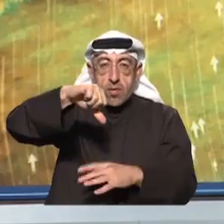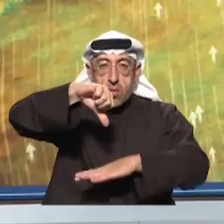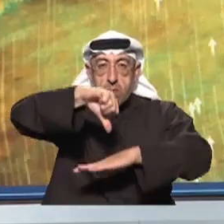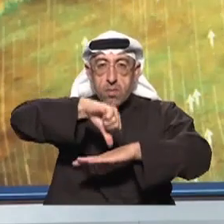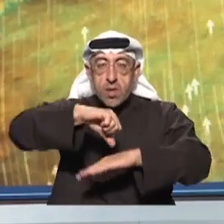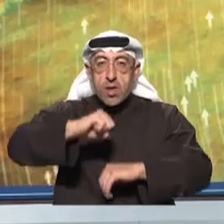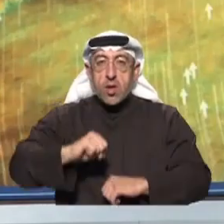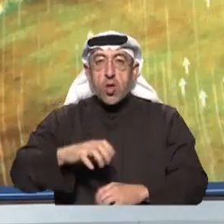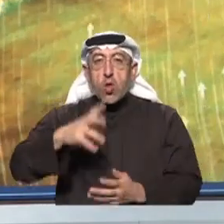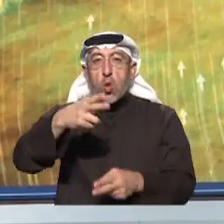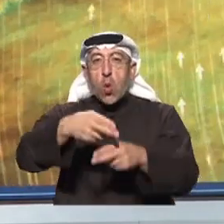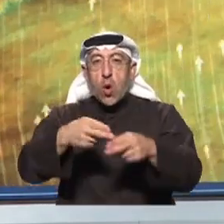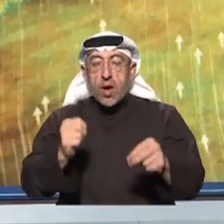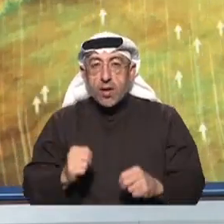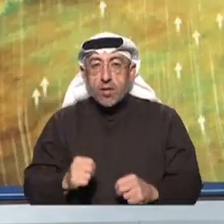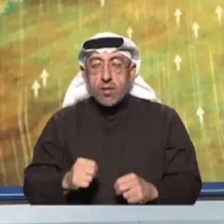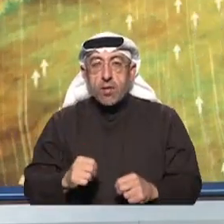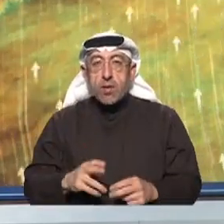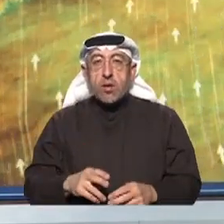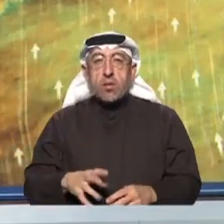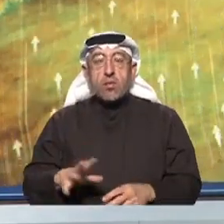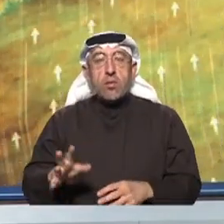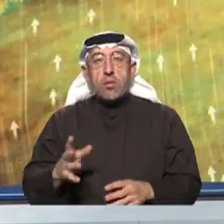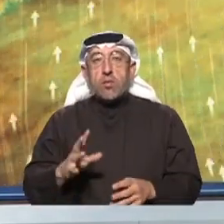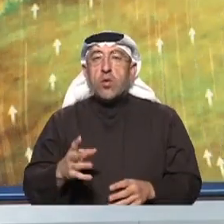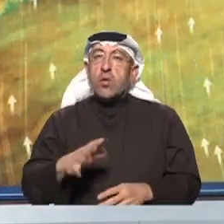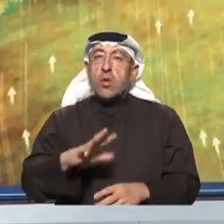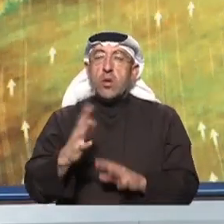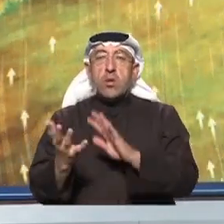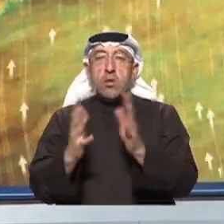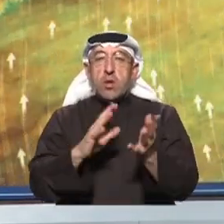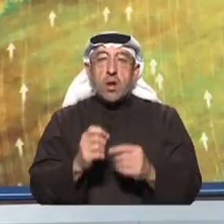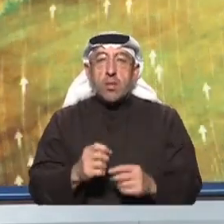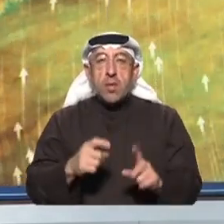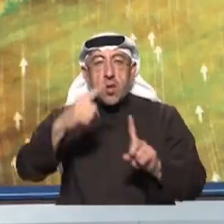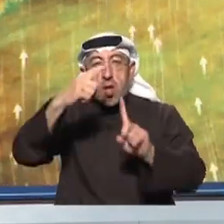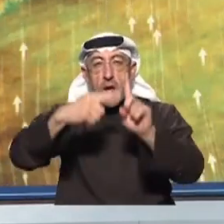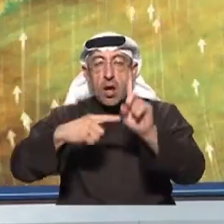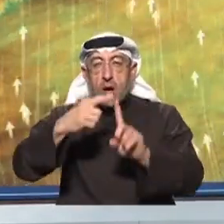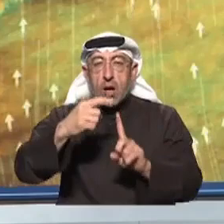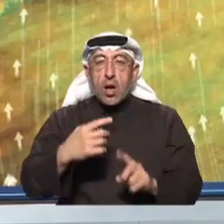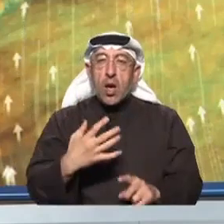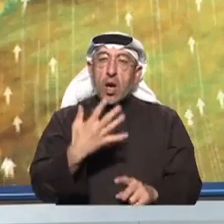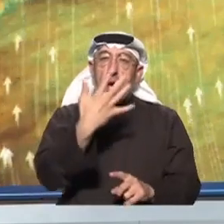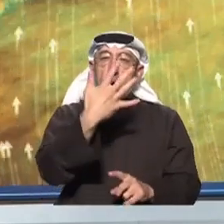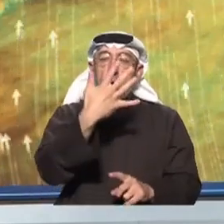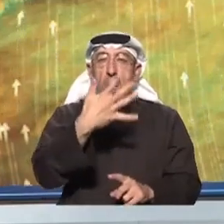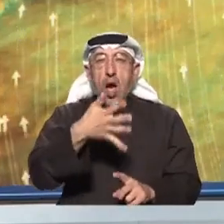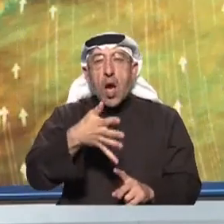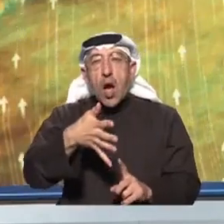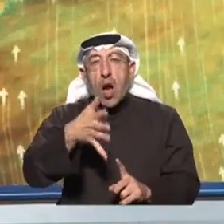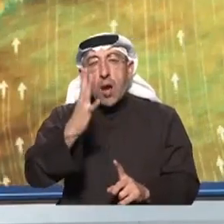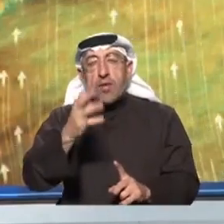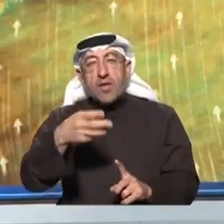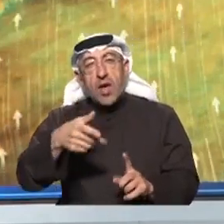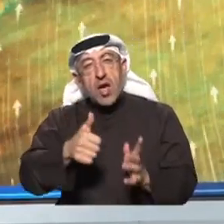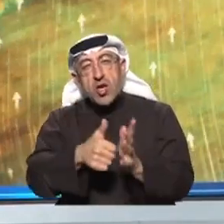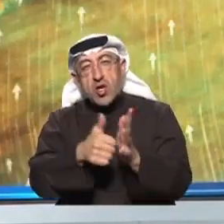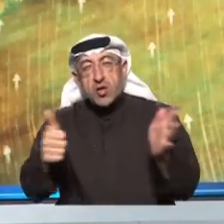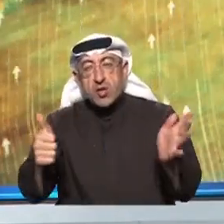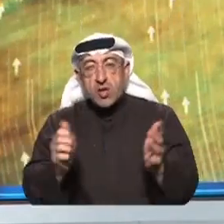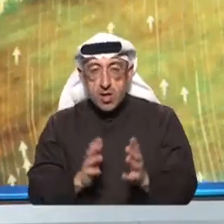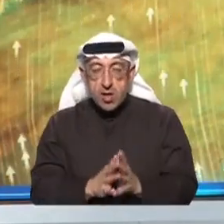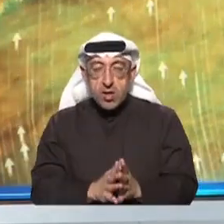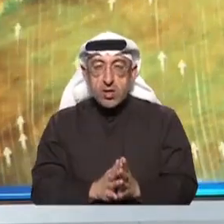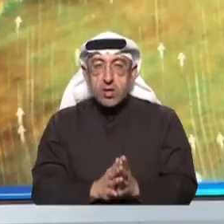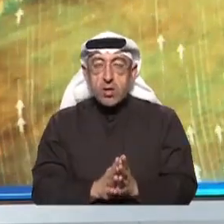مئوية. جزر نور وبوبيان فيلشة ما بين 15 و16 درجة مئوية. العبدلي 15 درجة مئوية. الشقاية والسالمي